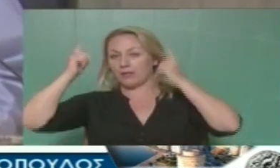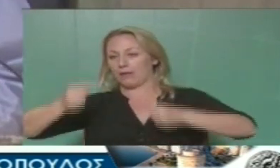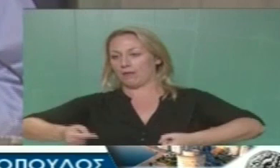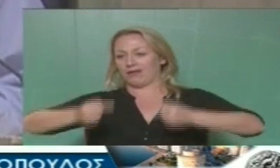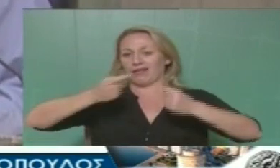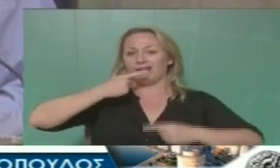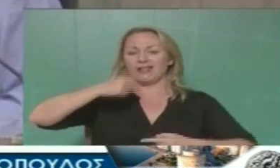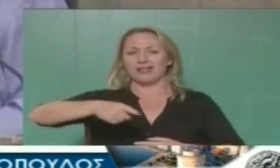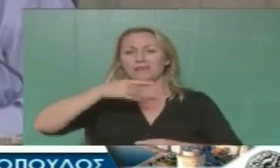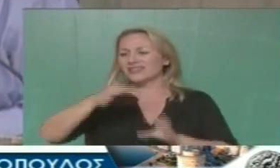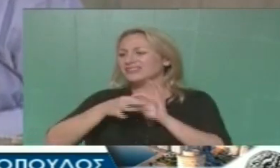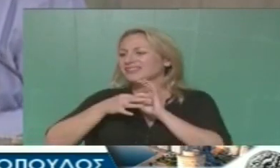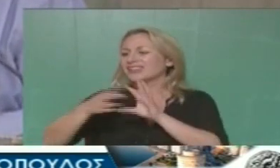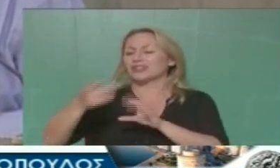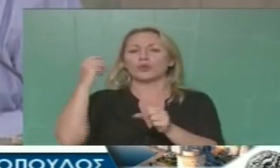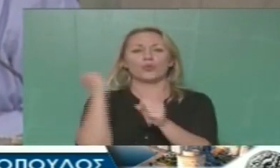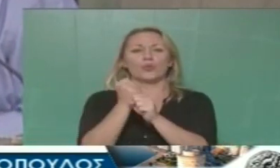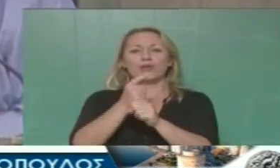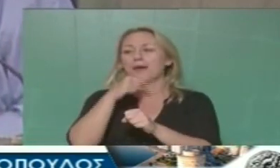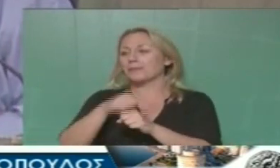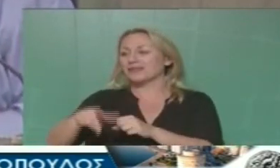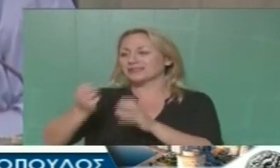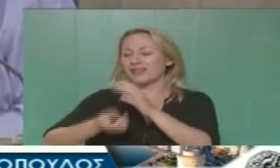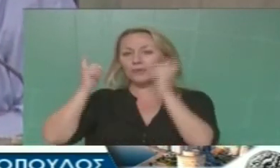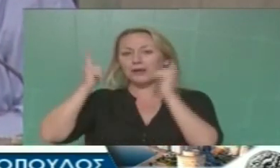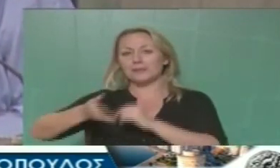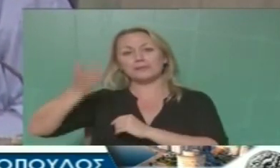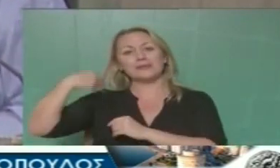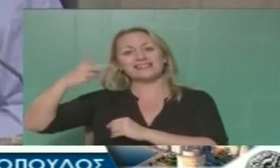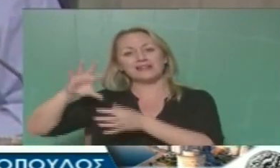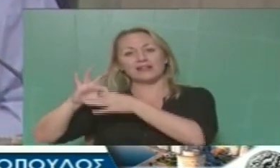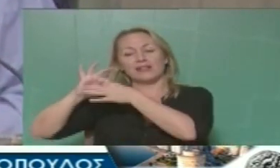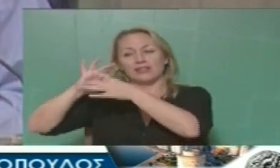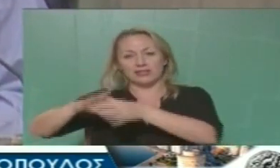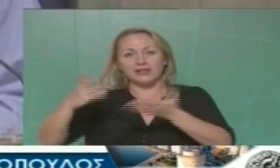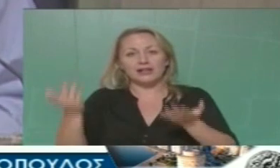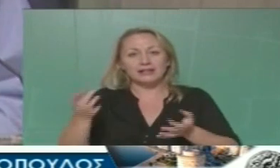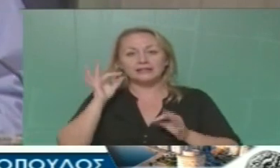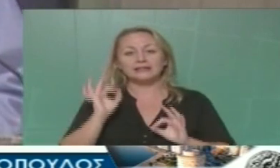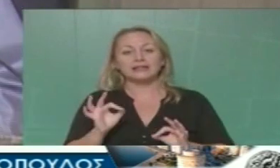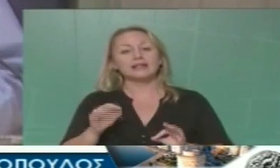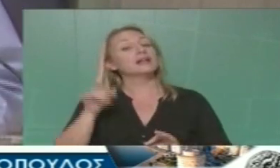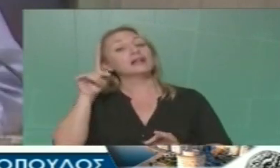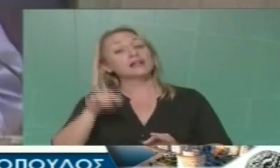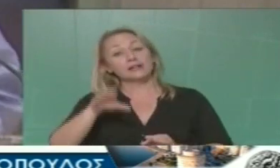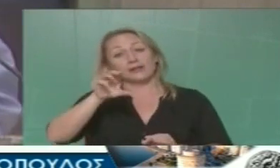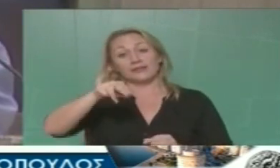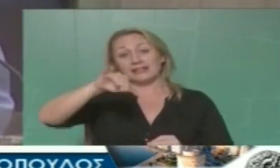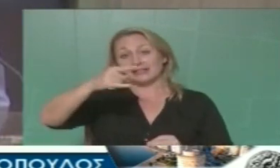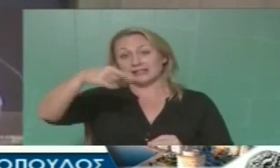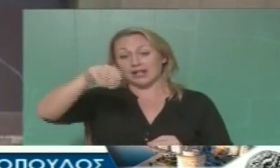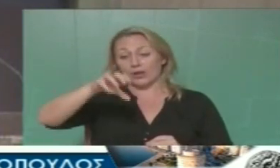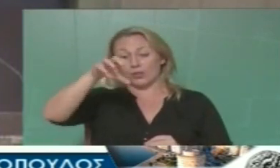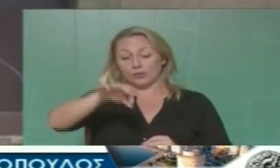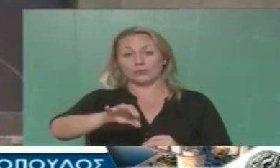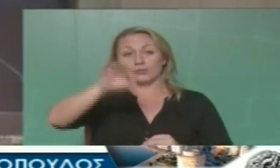ομολογεί ότι συνεχίζει το έργο της, το έργο της προηγούμενης κυβέρνησης, όπου ο ίδιος ο ΣΥΡΙΖΑ το δηλώνει, επέλεξε την υπόθεση Βενιζέλου μεμονωμένα